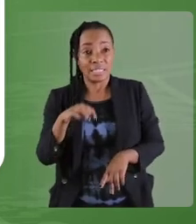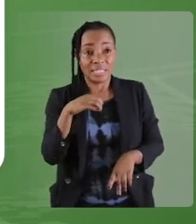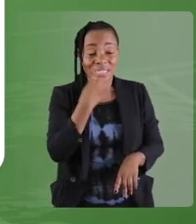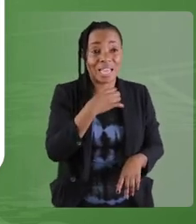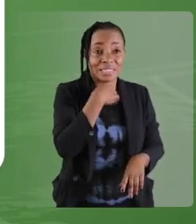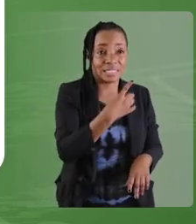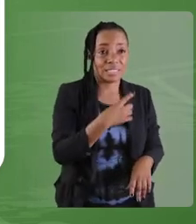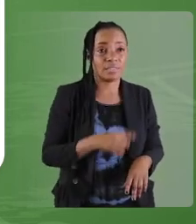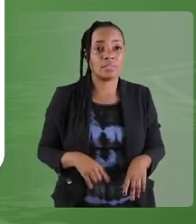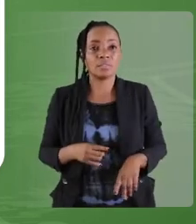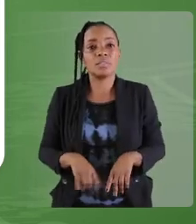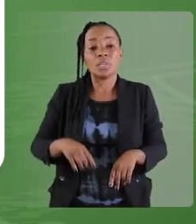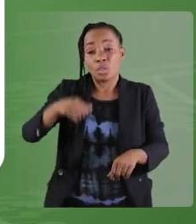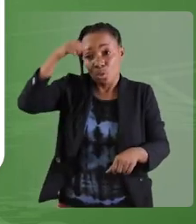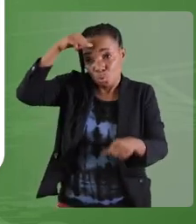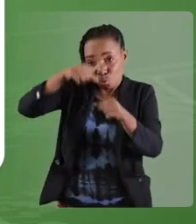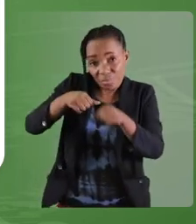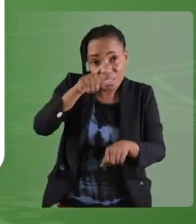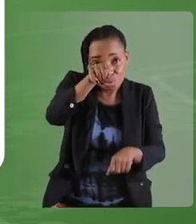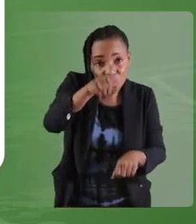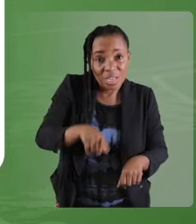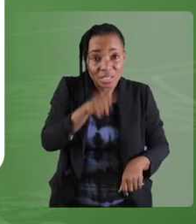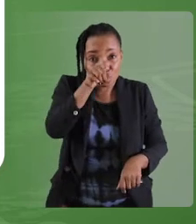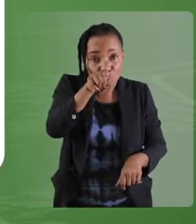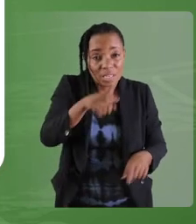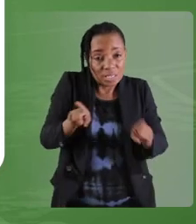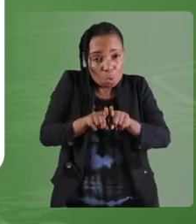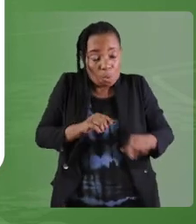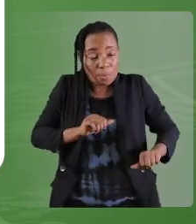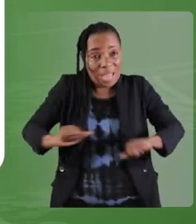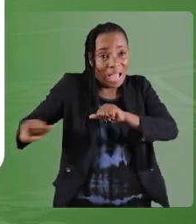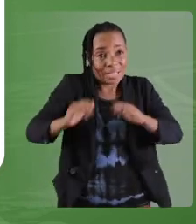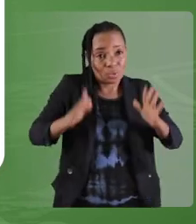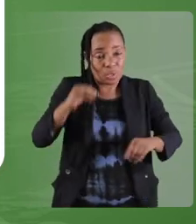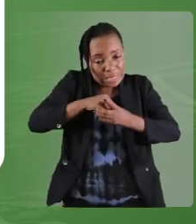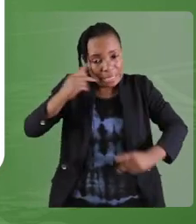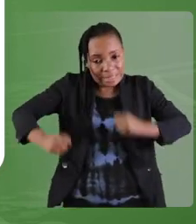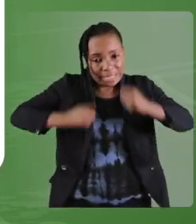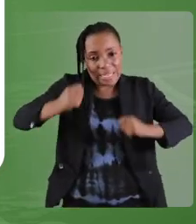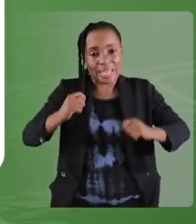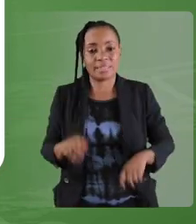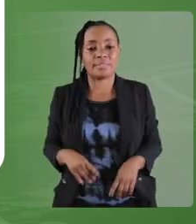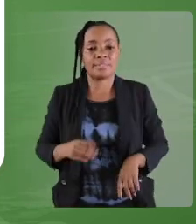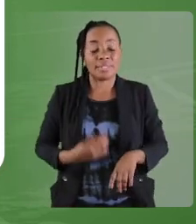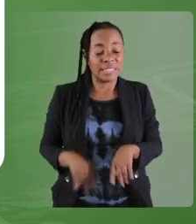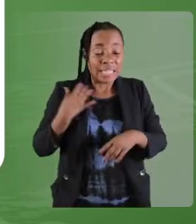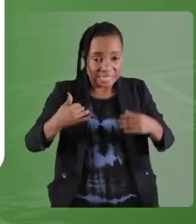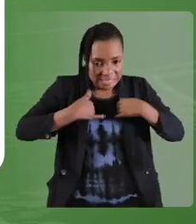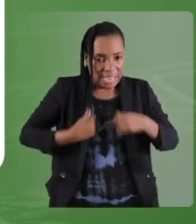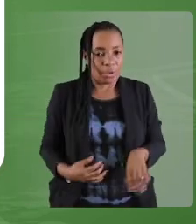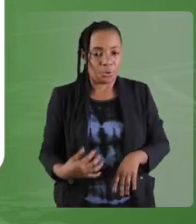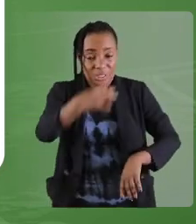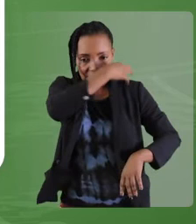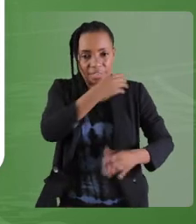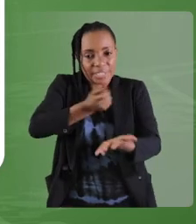l'origine, qui fait remarquer ceci: souviens-toi que tu es acteur dans la pièce où le maître